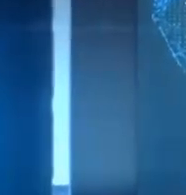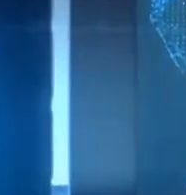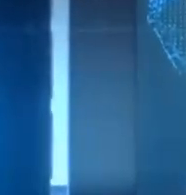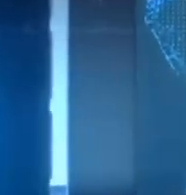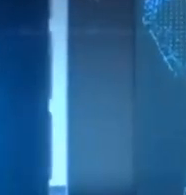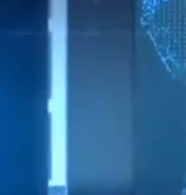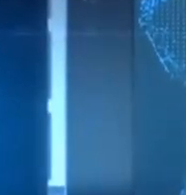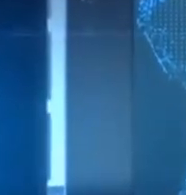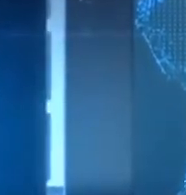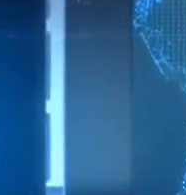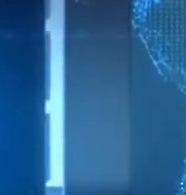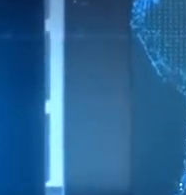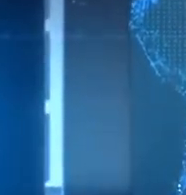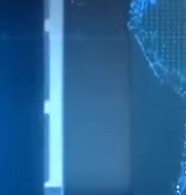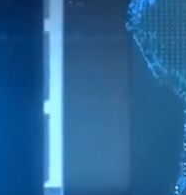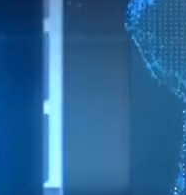Түйсенбек, Жетісу арнасы.